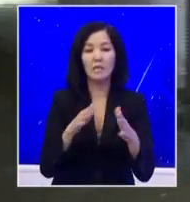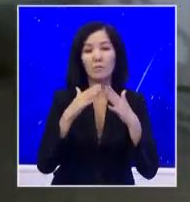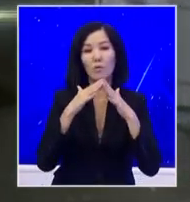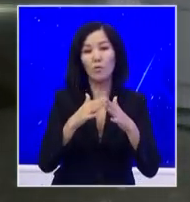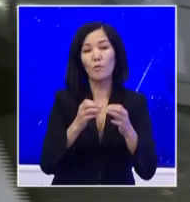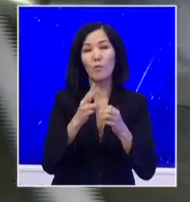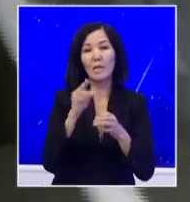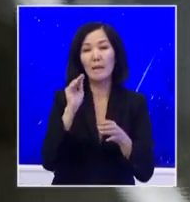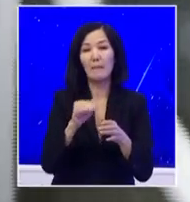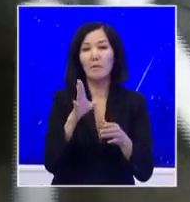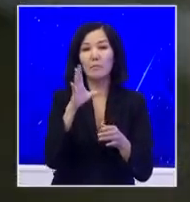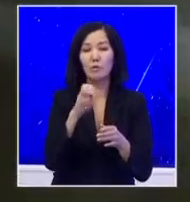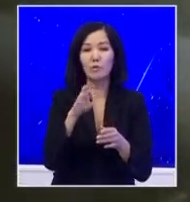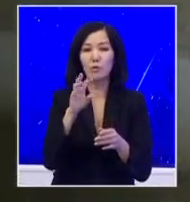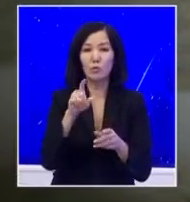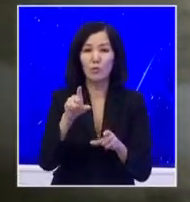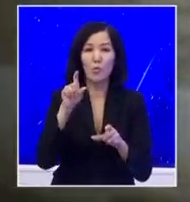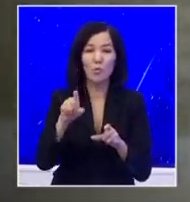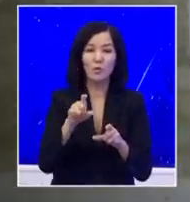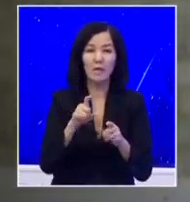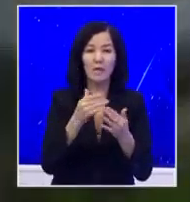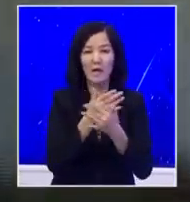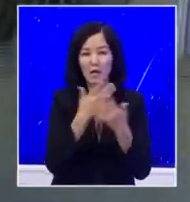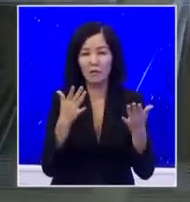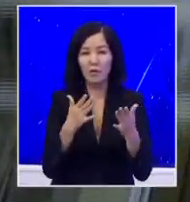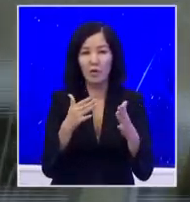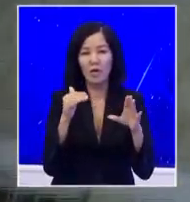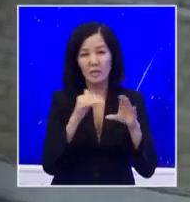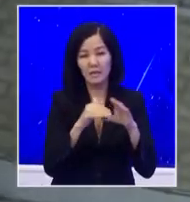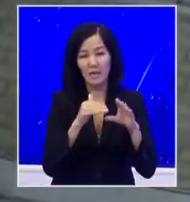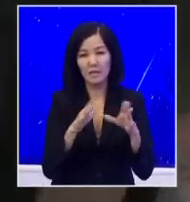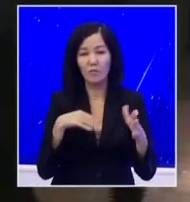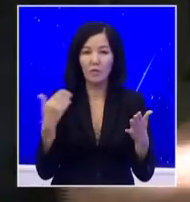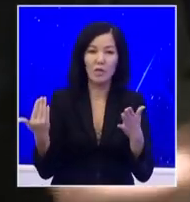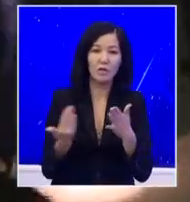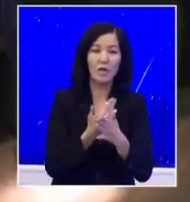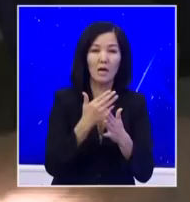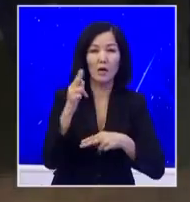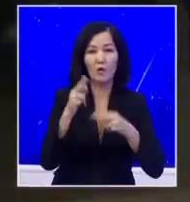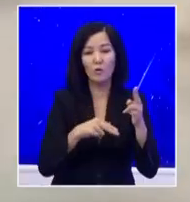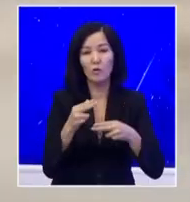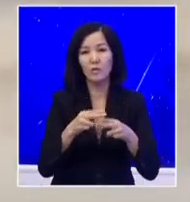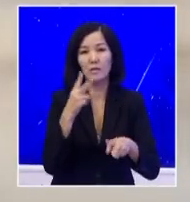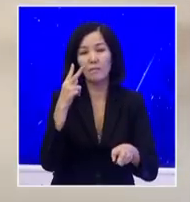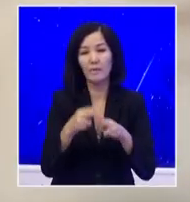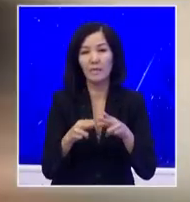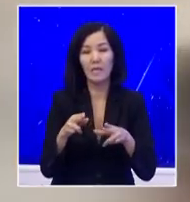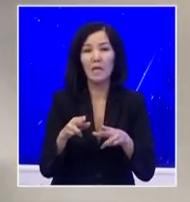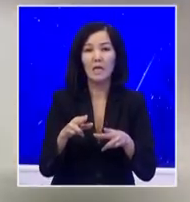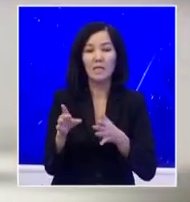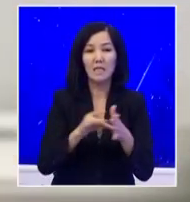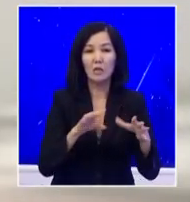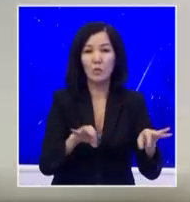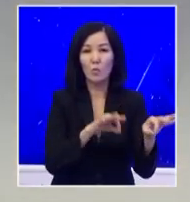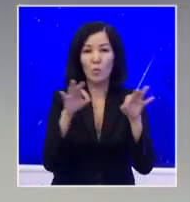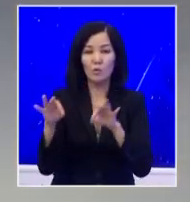әлі 12500 тонна оқ-дәрі сақтауда жатыр. Олар жаңа сақтау объектілерінің құрылысы біткен бойда жедел көшіріледі. Осы